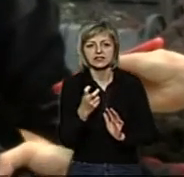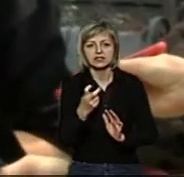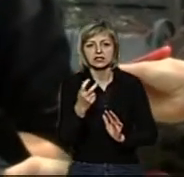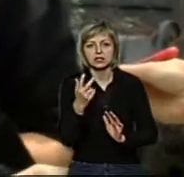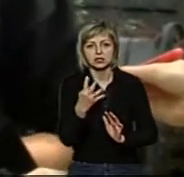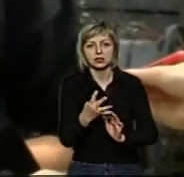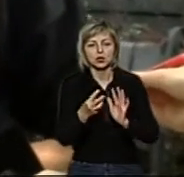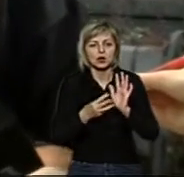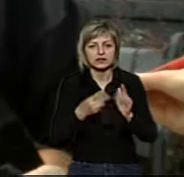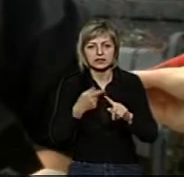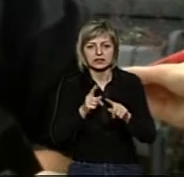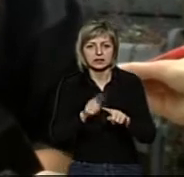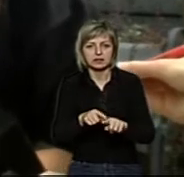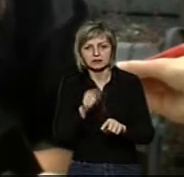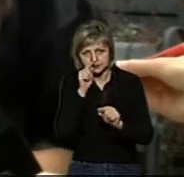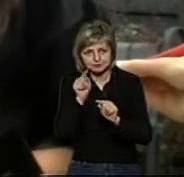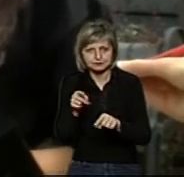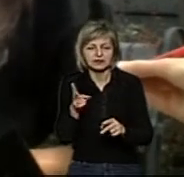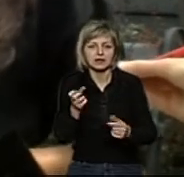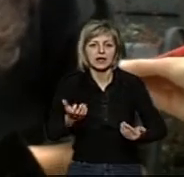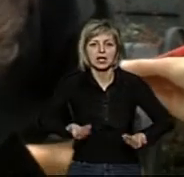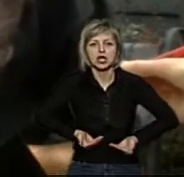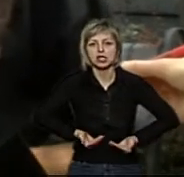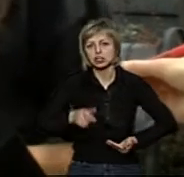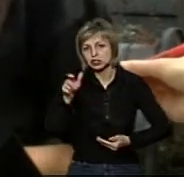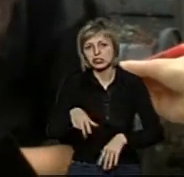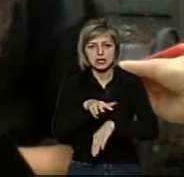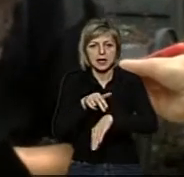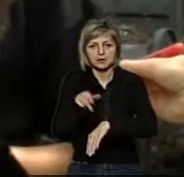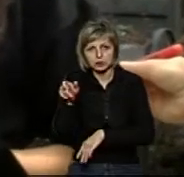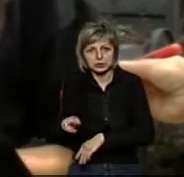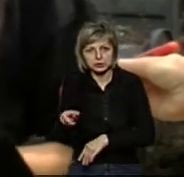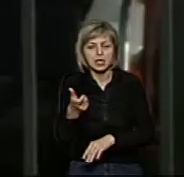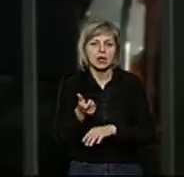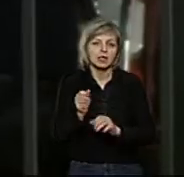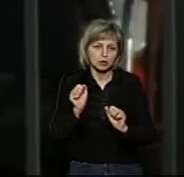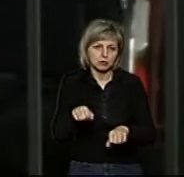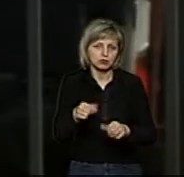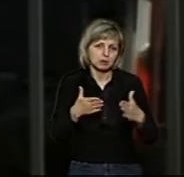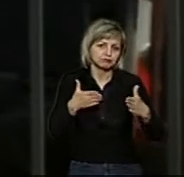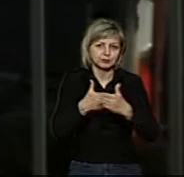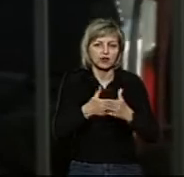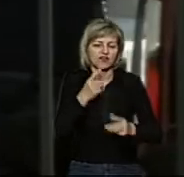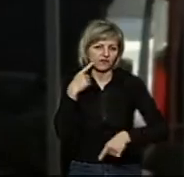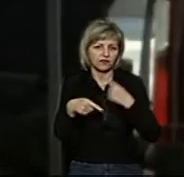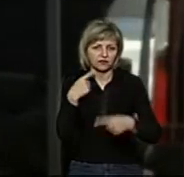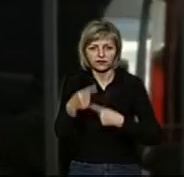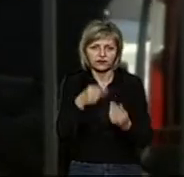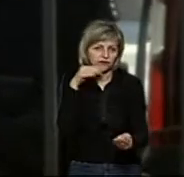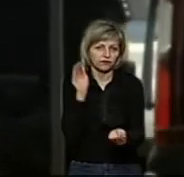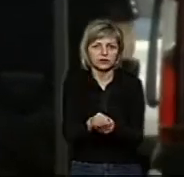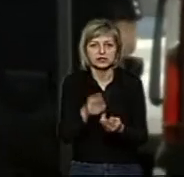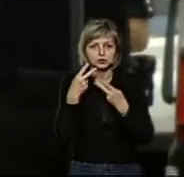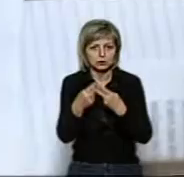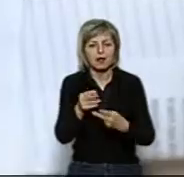– це посягання на життя працівника правоохоронного органу, передбачає максимальну межу – довічне позбавлення волі. Але рішення